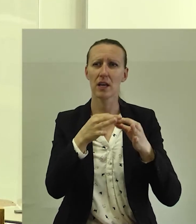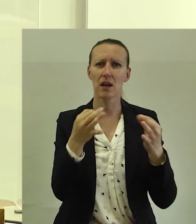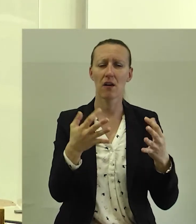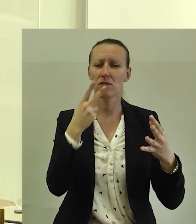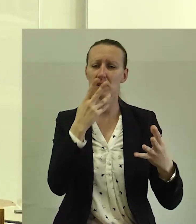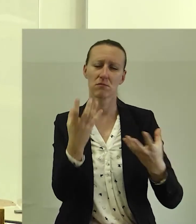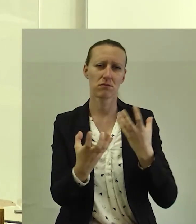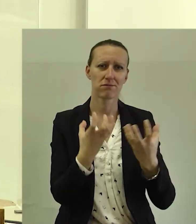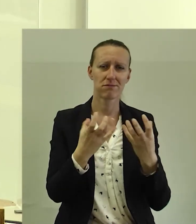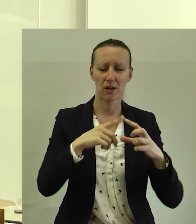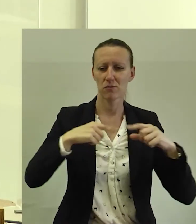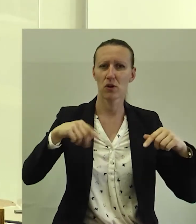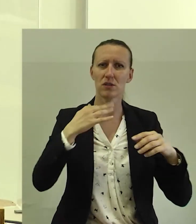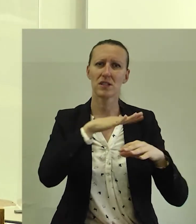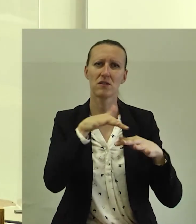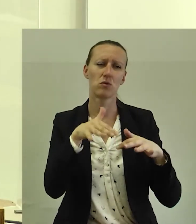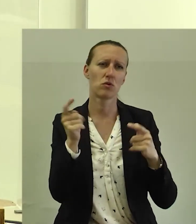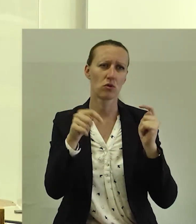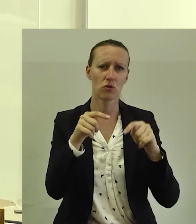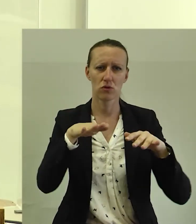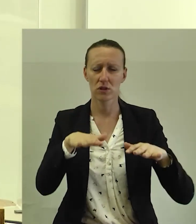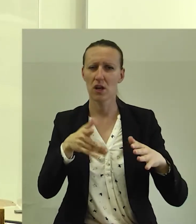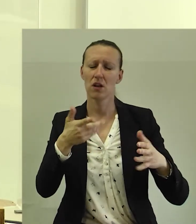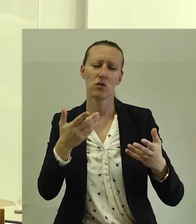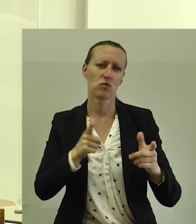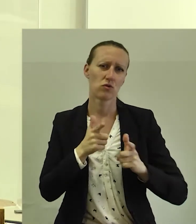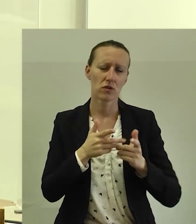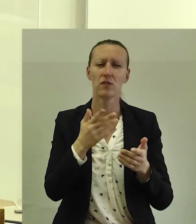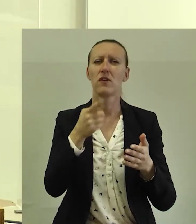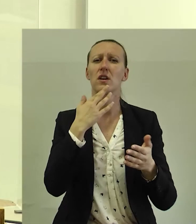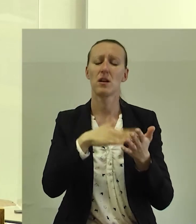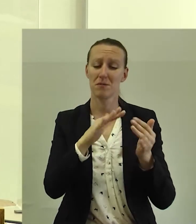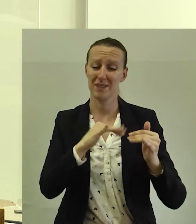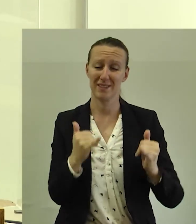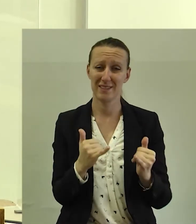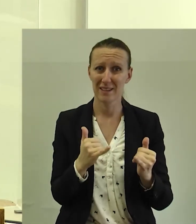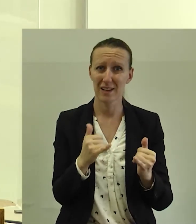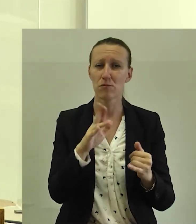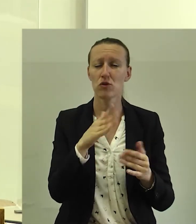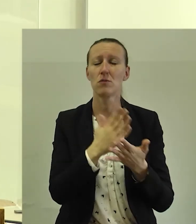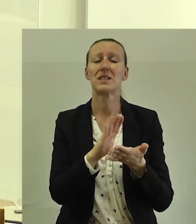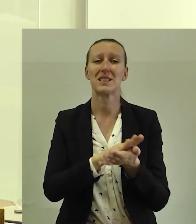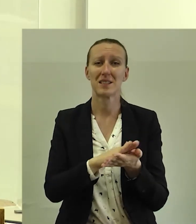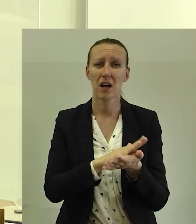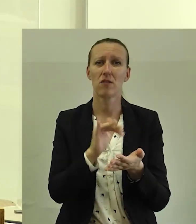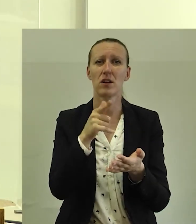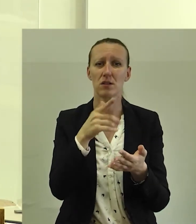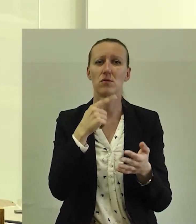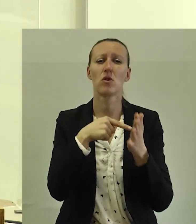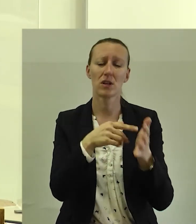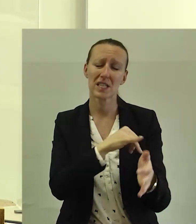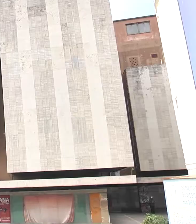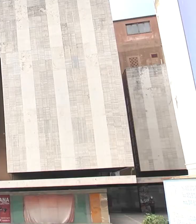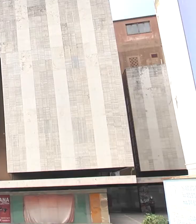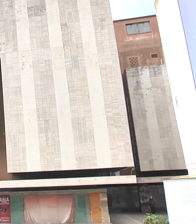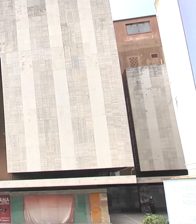urbani prostor namijenjen svim građanima. Tako da recimo da za sada možemo biti zadovoljni da se uopće iskazao